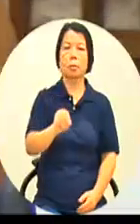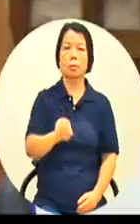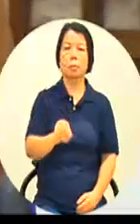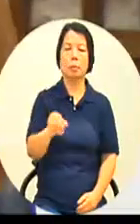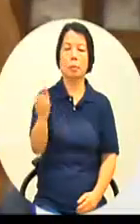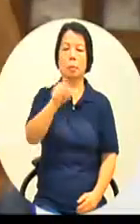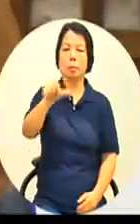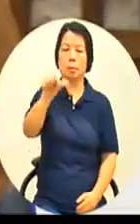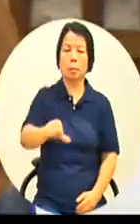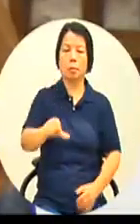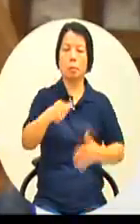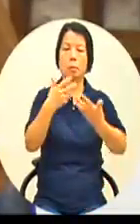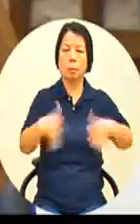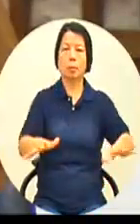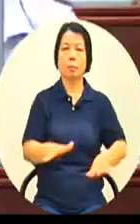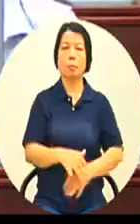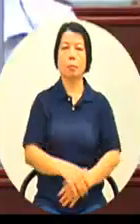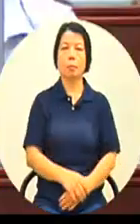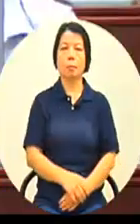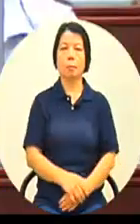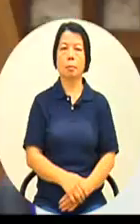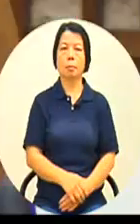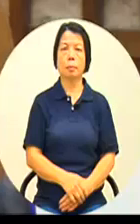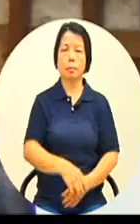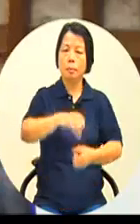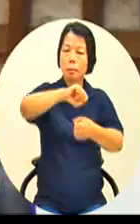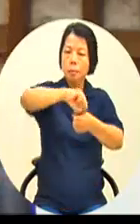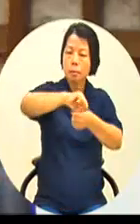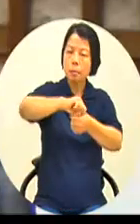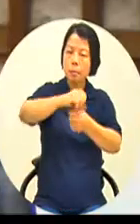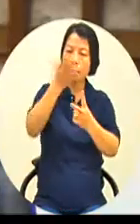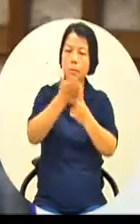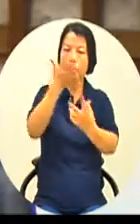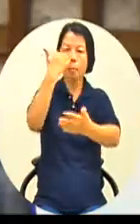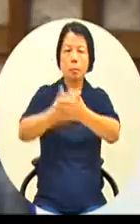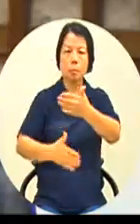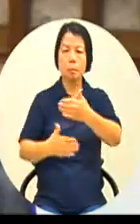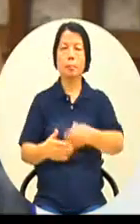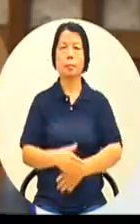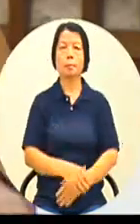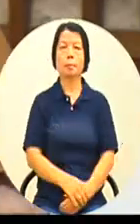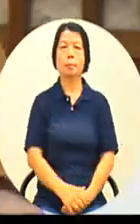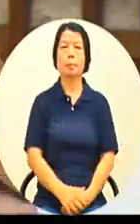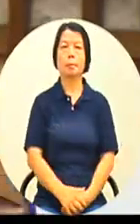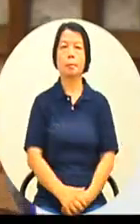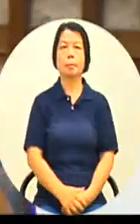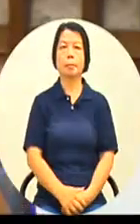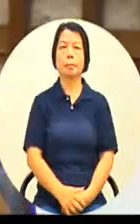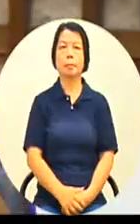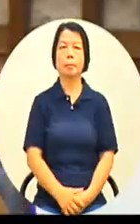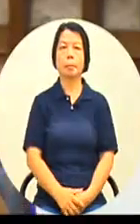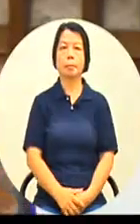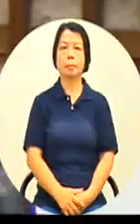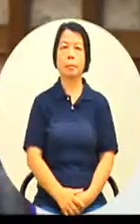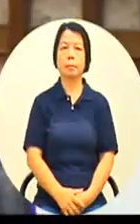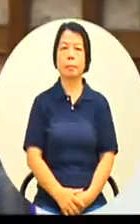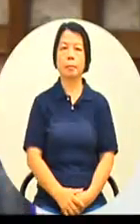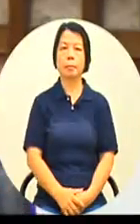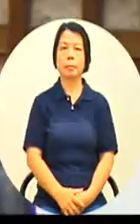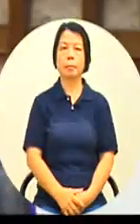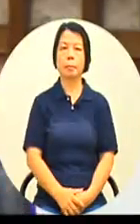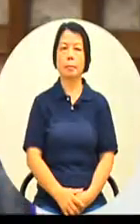均啦，增加减少安尼得，其他，吼、哦，迄个其他唔免阁说明。